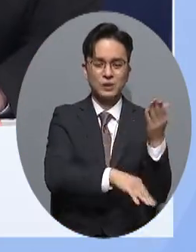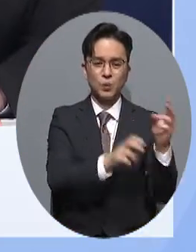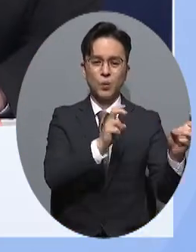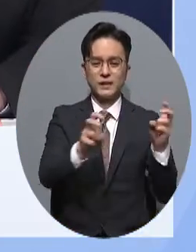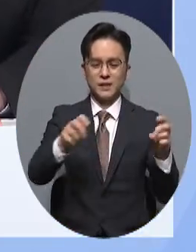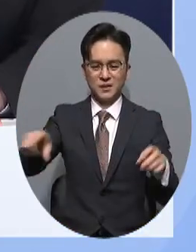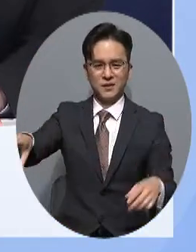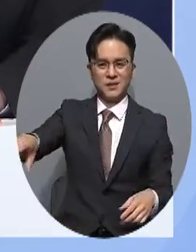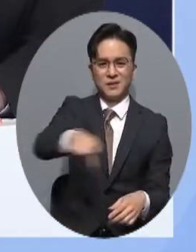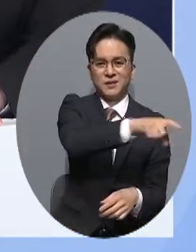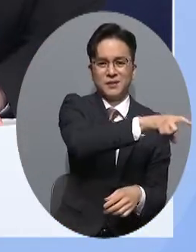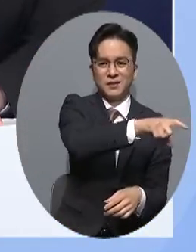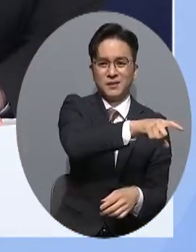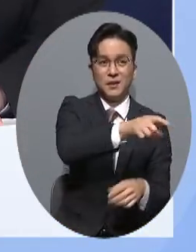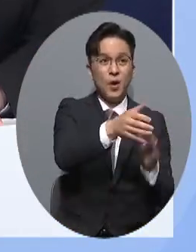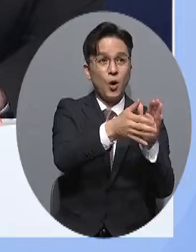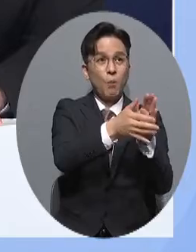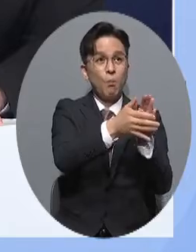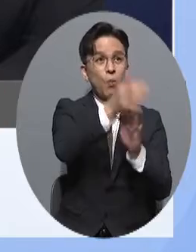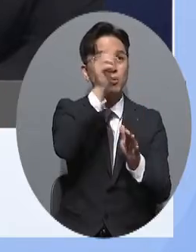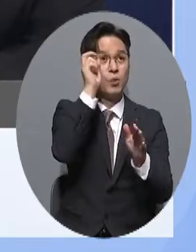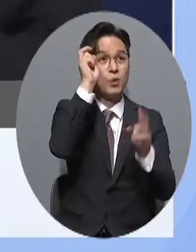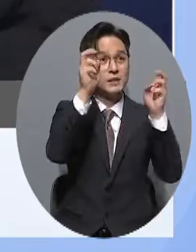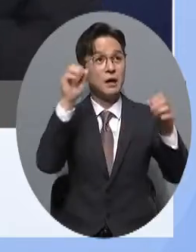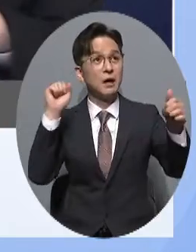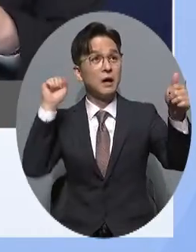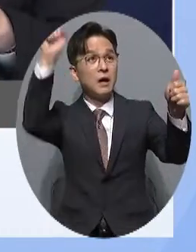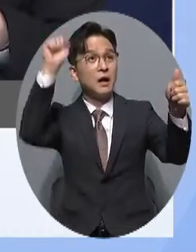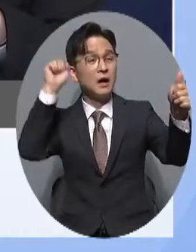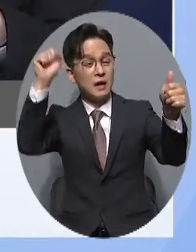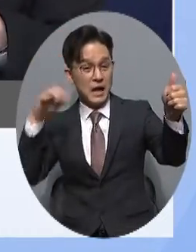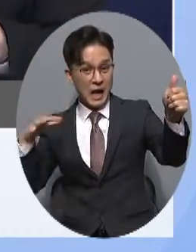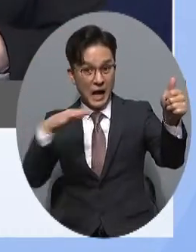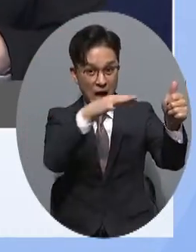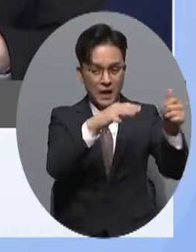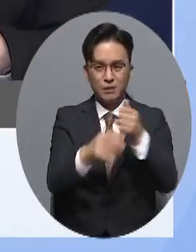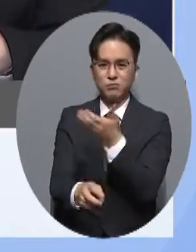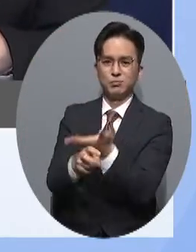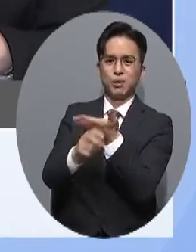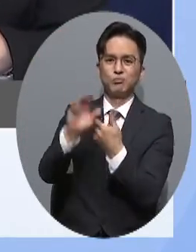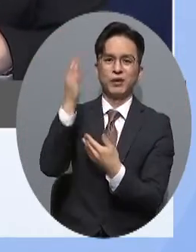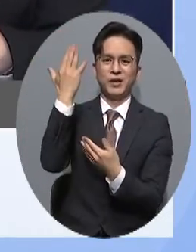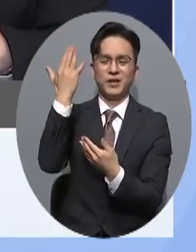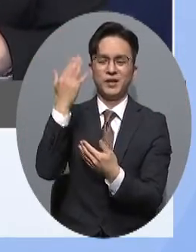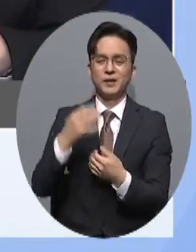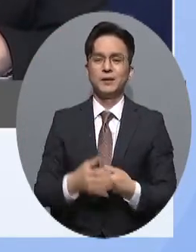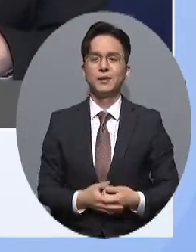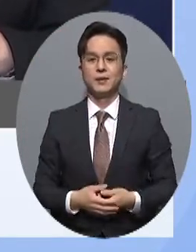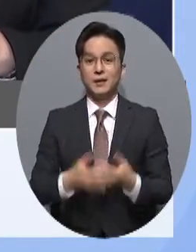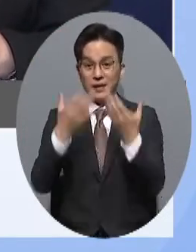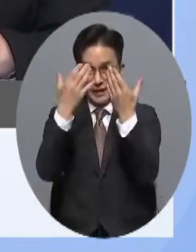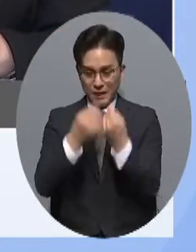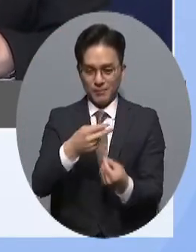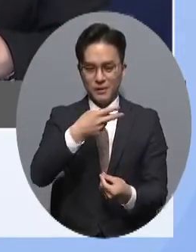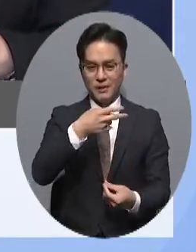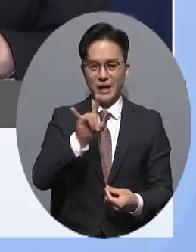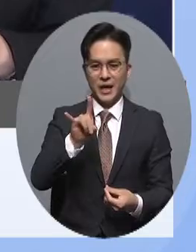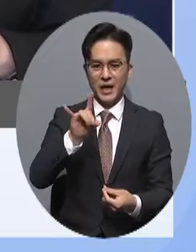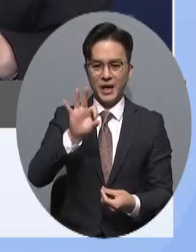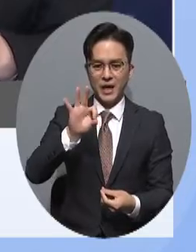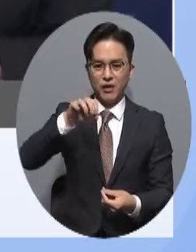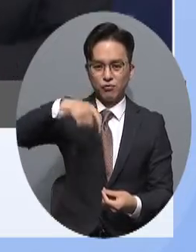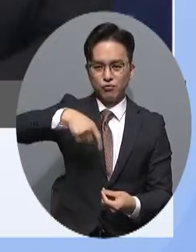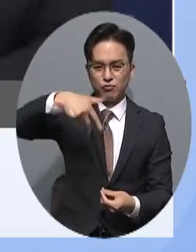않겠느냐라는 부분 있고 또 거액의 어떤 그 거의 지금 대우조선해양 같은 경우에도 470억원을